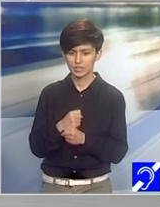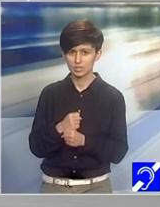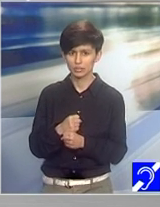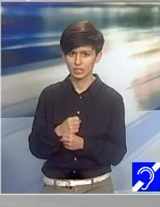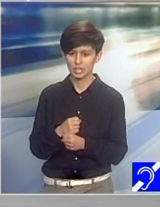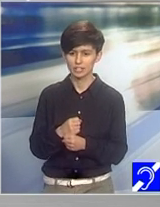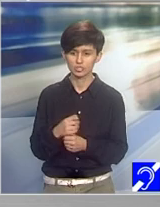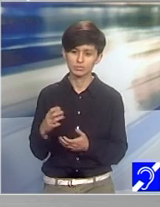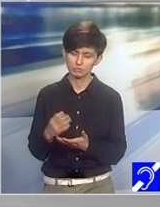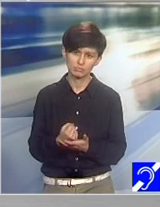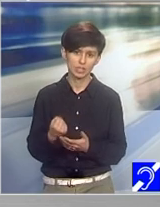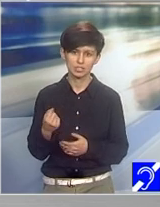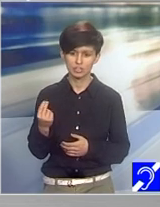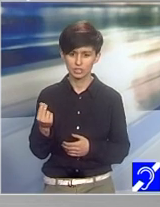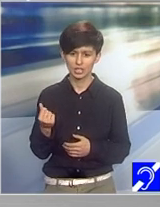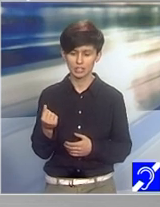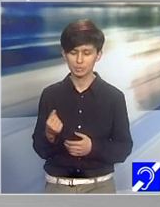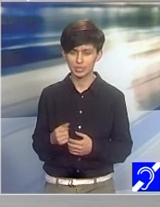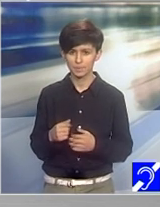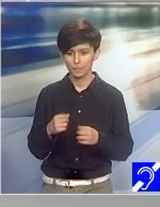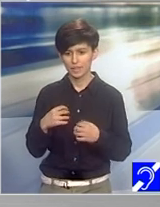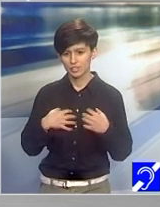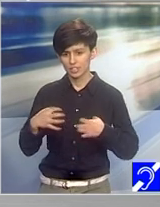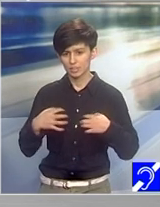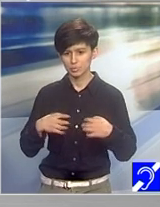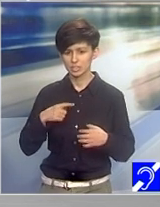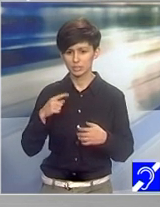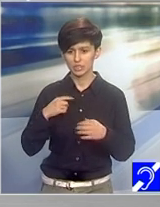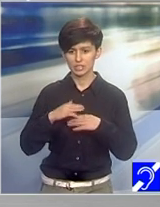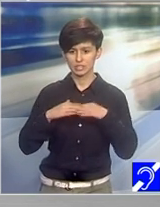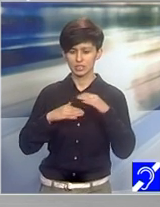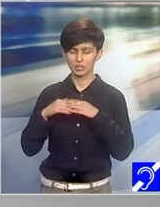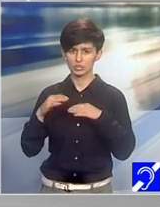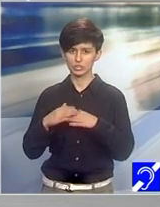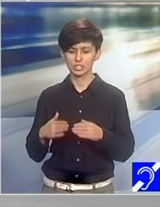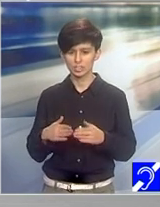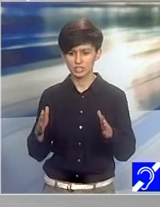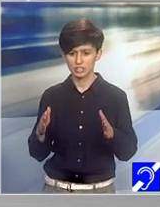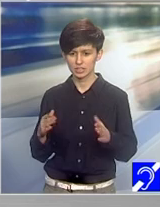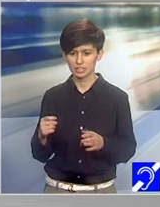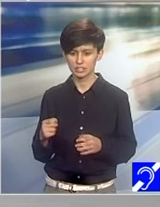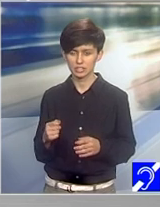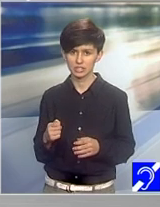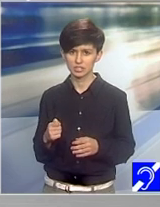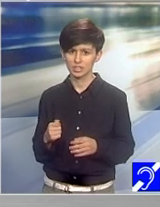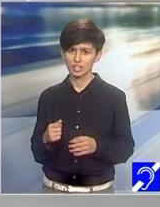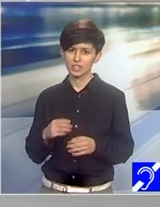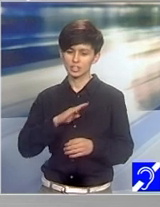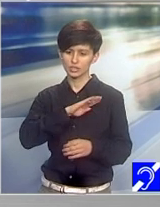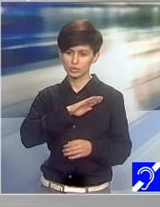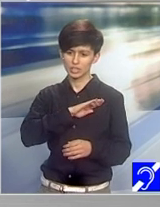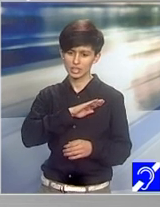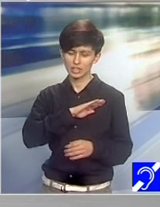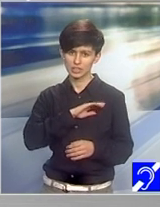câștigat, bănoasă, să spunem. Da, și muzeul e construit chiar și deschis chiar într-un atelier.